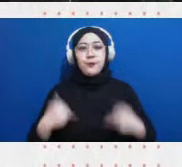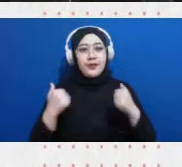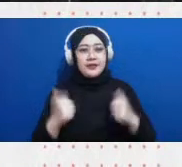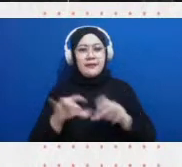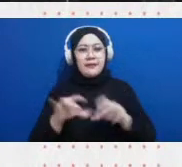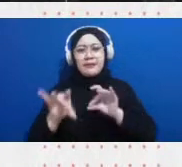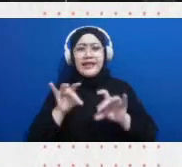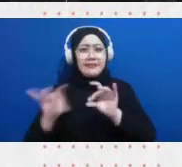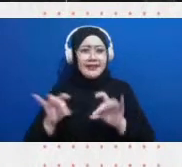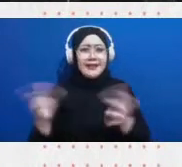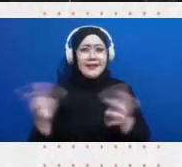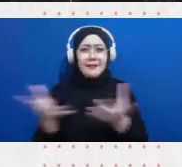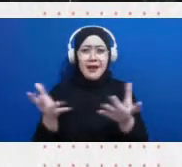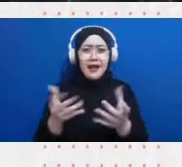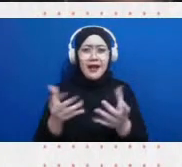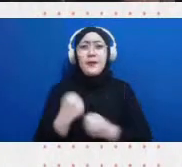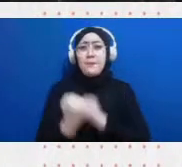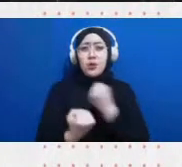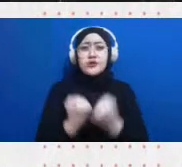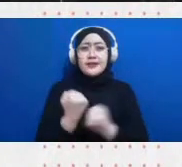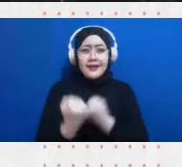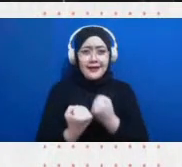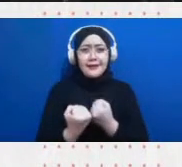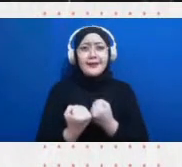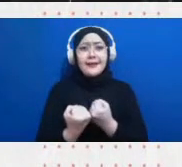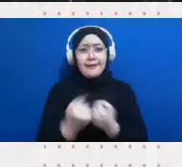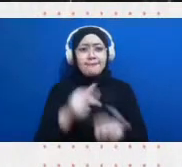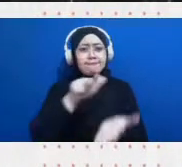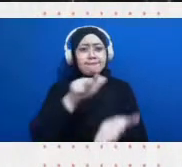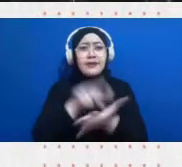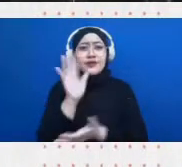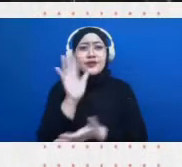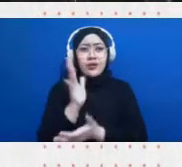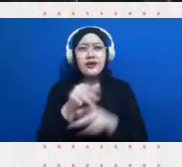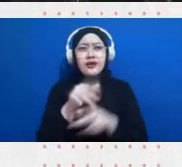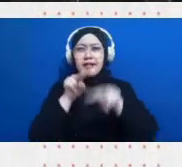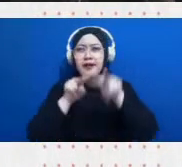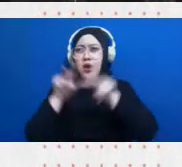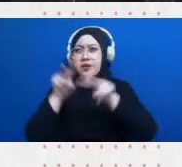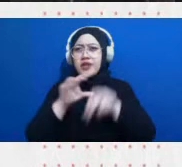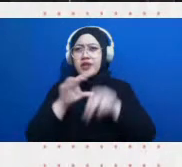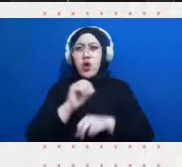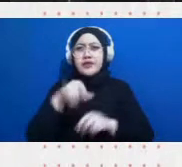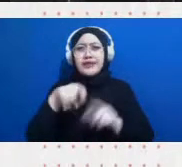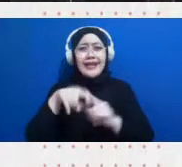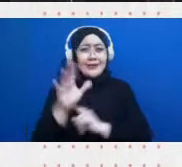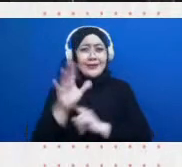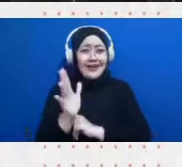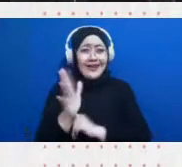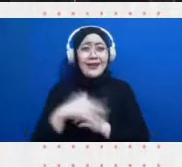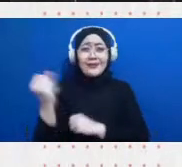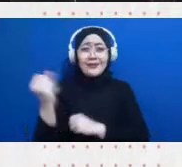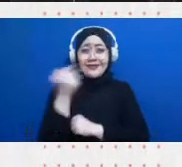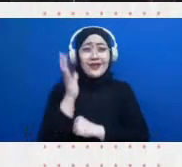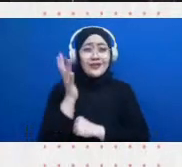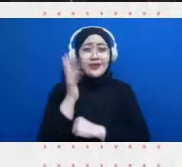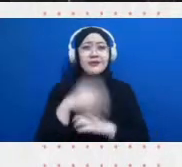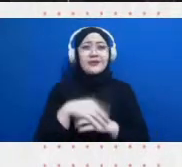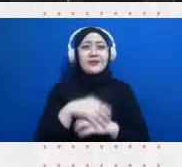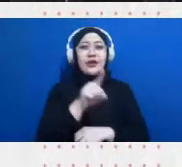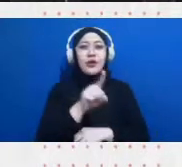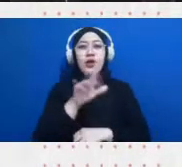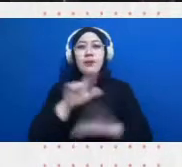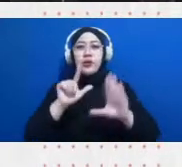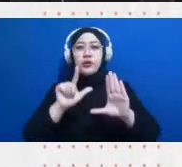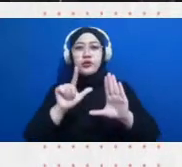kira-kira apa saja perusahaan yang sudah legal dan diawasi oleh OJK. Tadi juga sudah disampaikan bisa menghubungi 157 atau